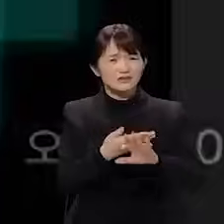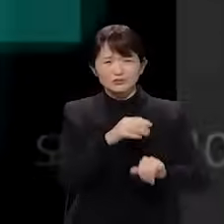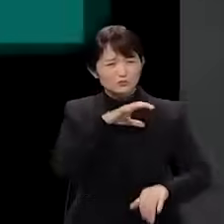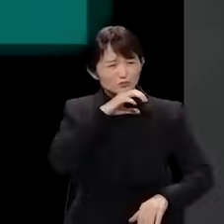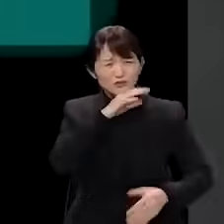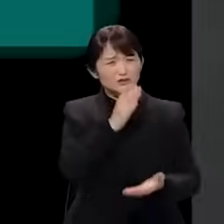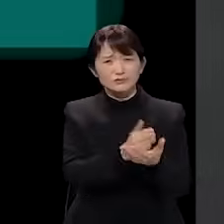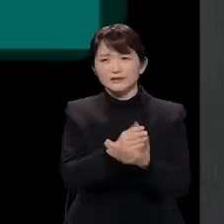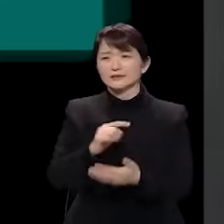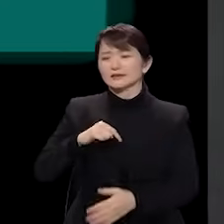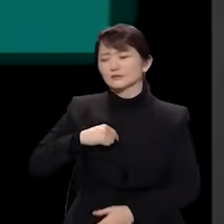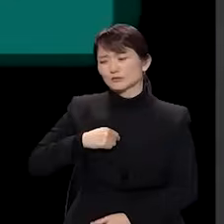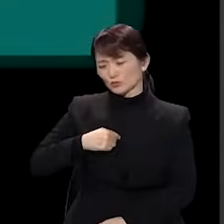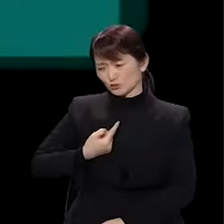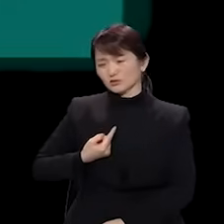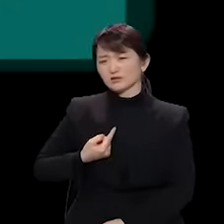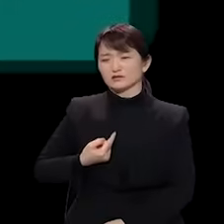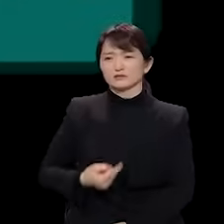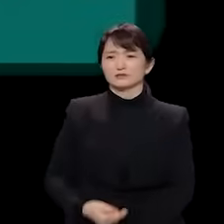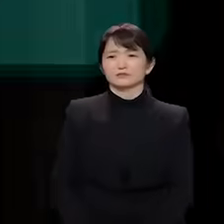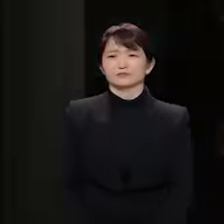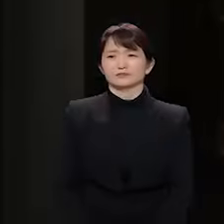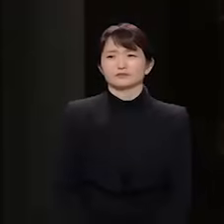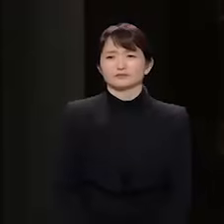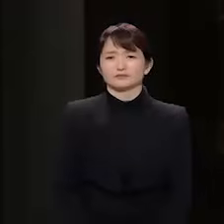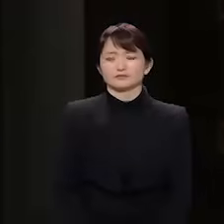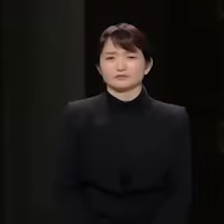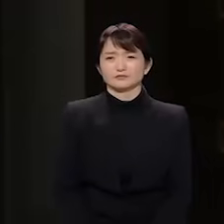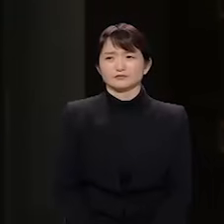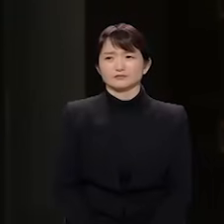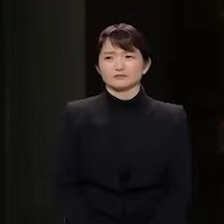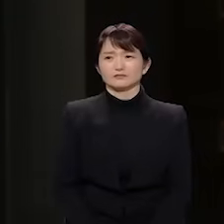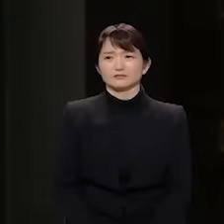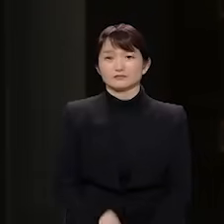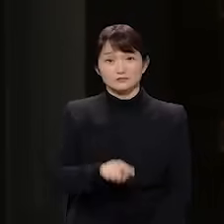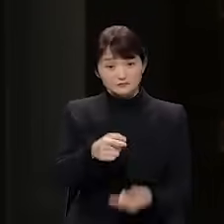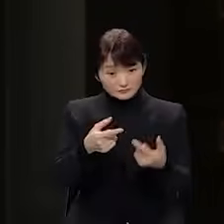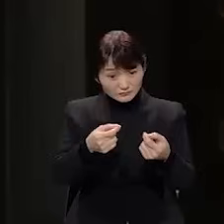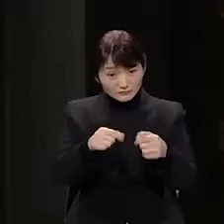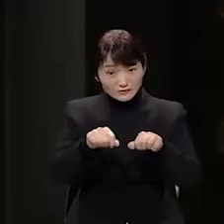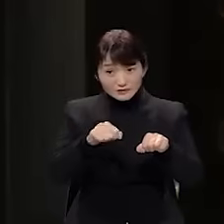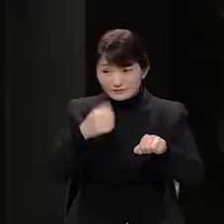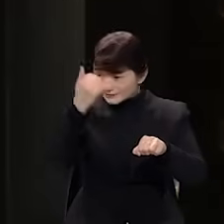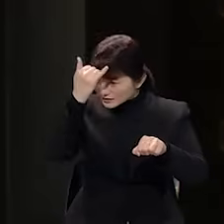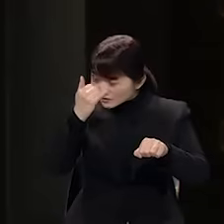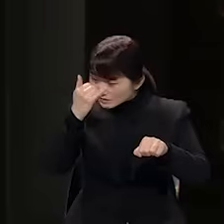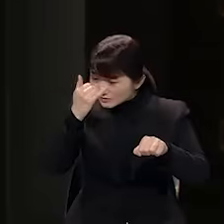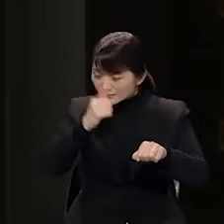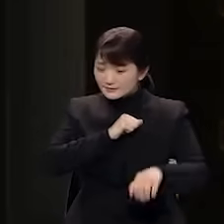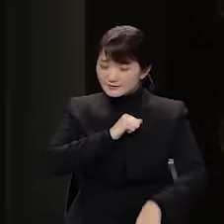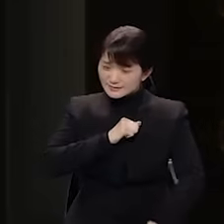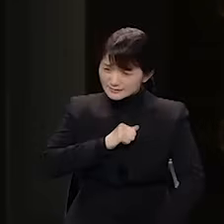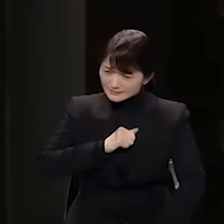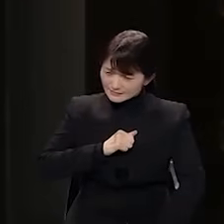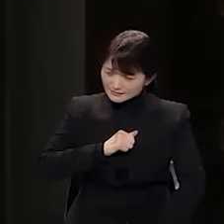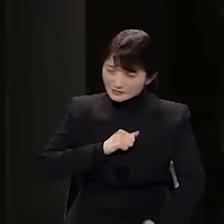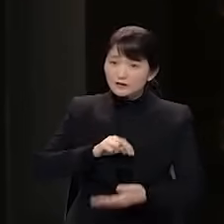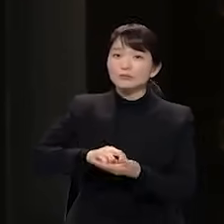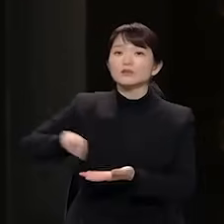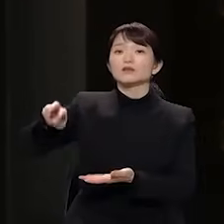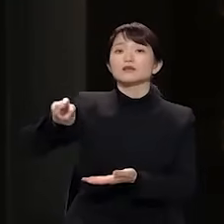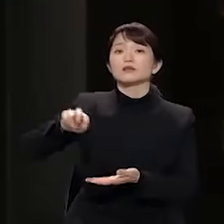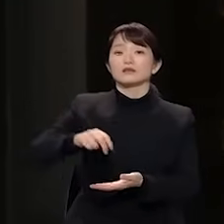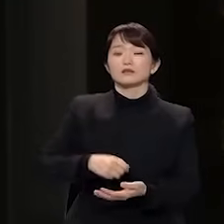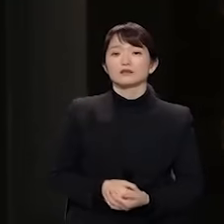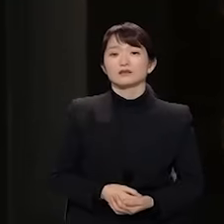자신입니다 자 이렇게 하시는게 정말이 이 돌립니까 정말 참 참다 참다 문자를 보내셨아요